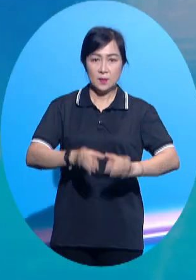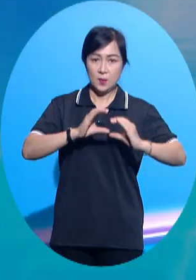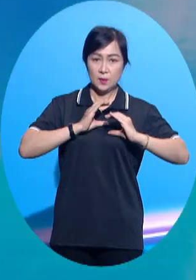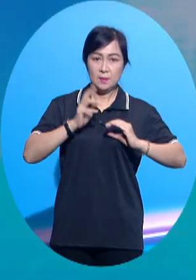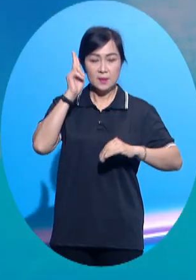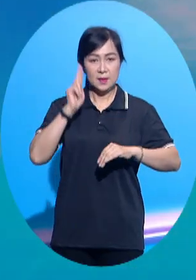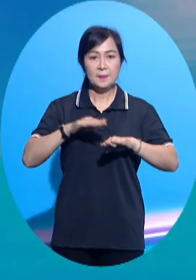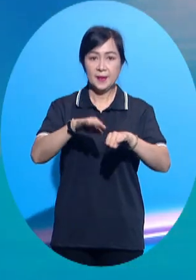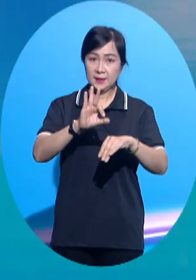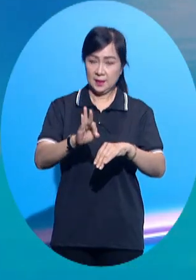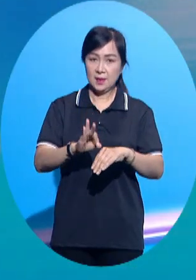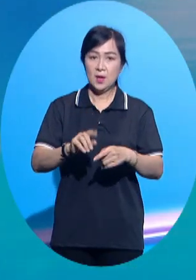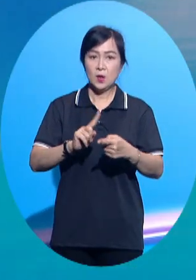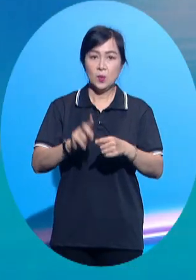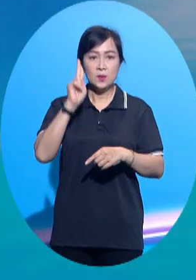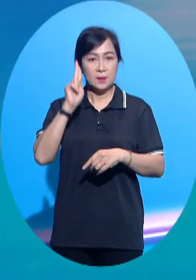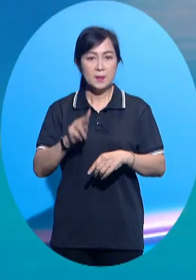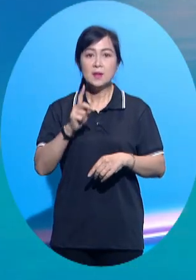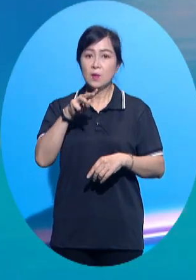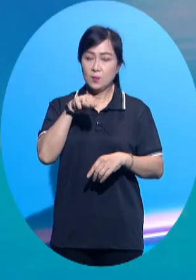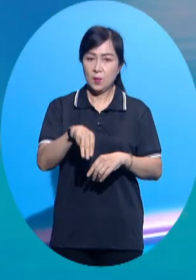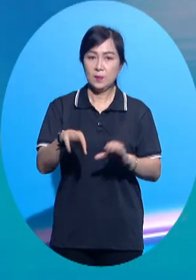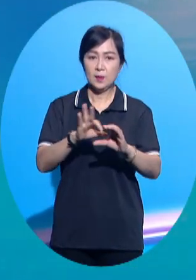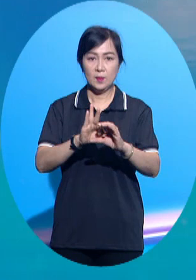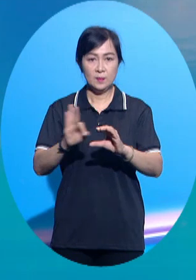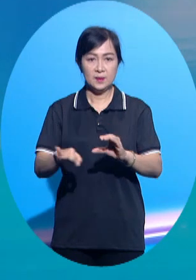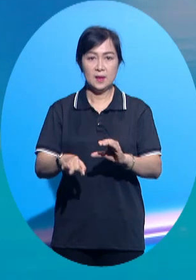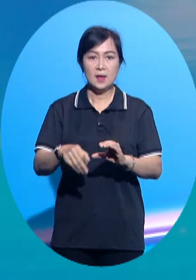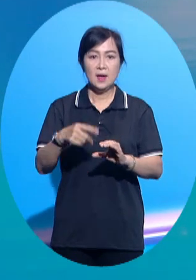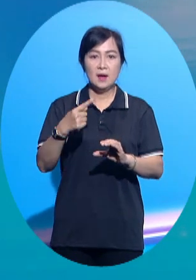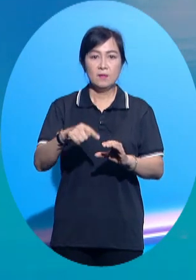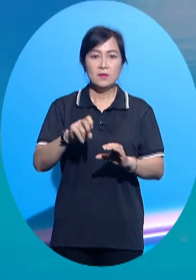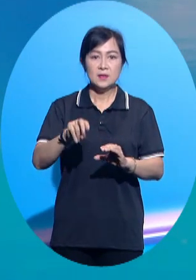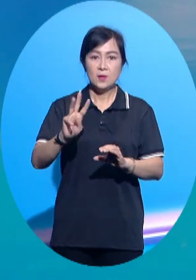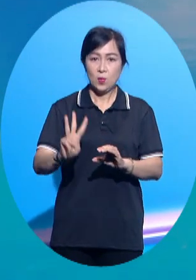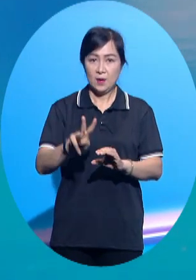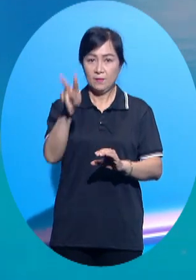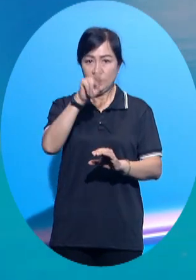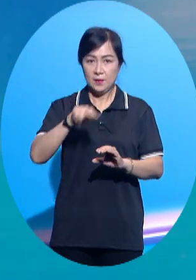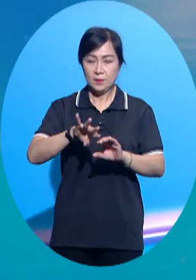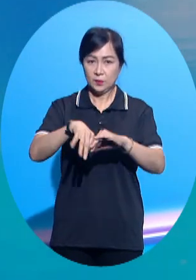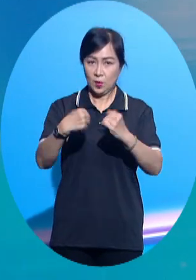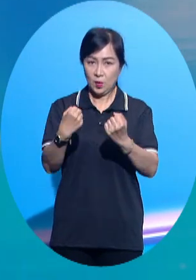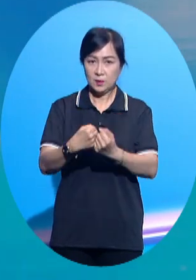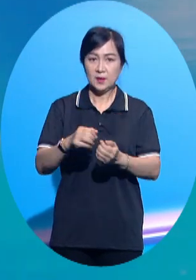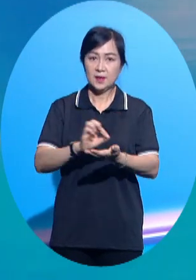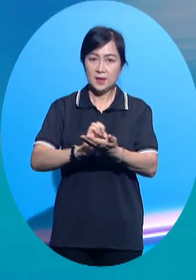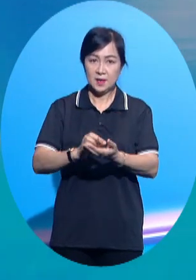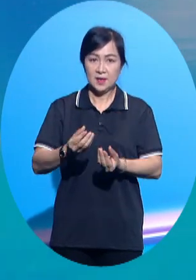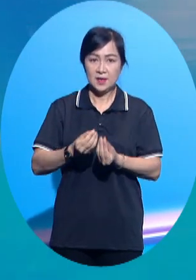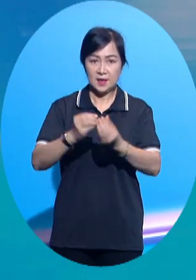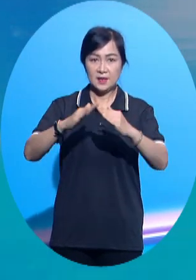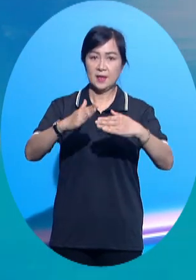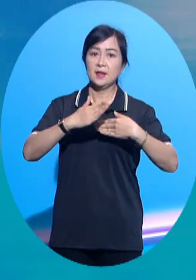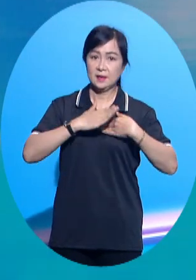câu lạc bộ Trái tim người lính miền Tây, Hội cựu chiến binh huyện Hóc Môn và công ty trách nhiệm hữu hạn Fujiwa Việt Nam đã tổ chức lễ ký kết